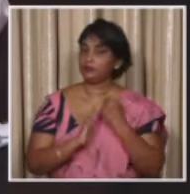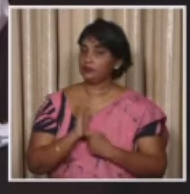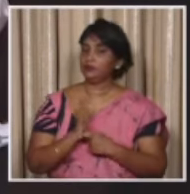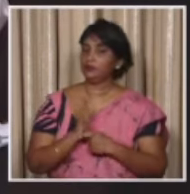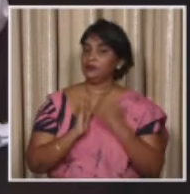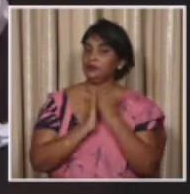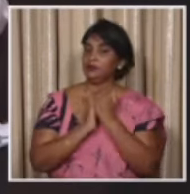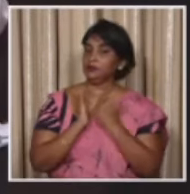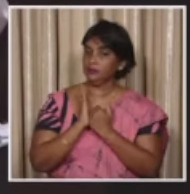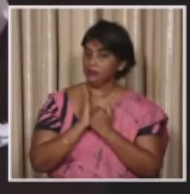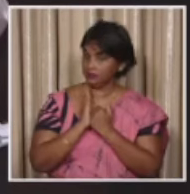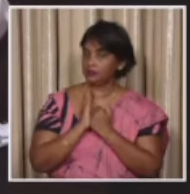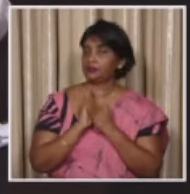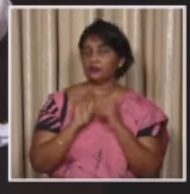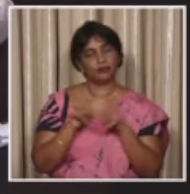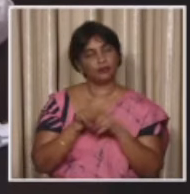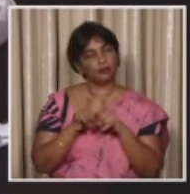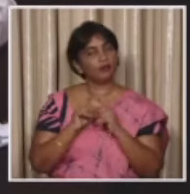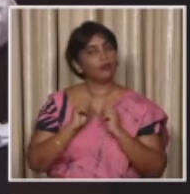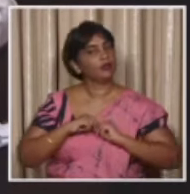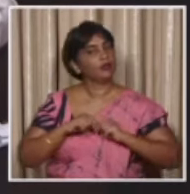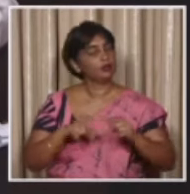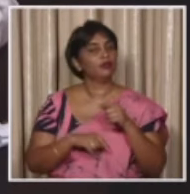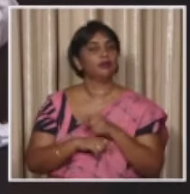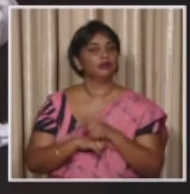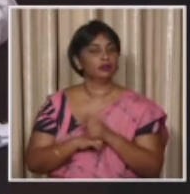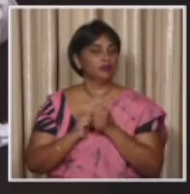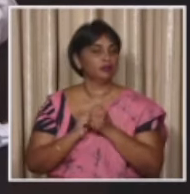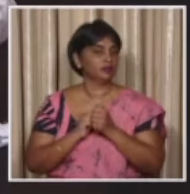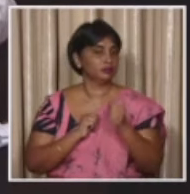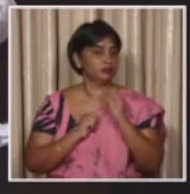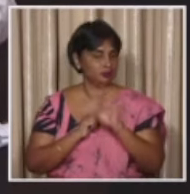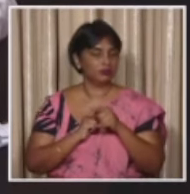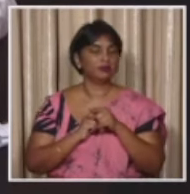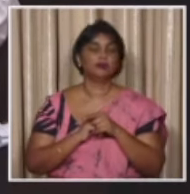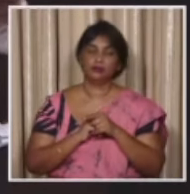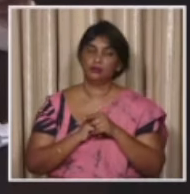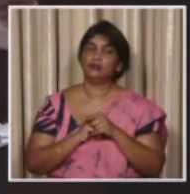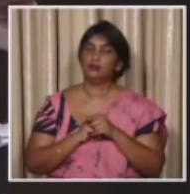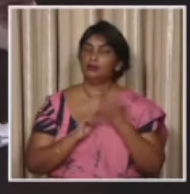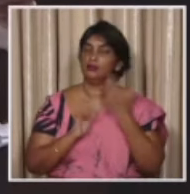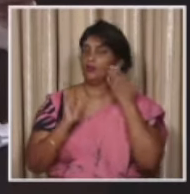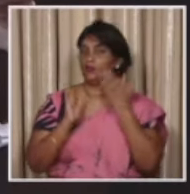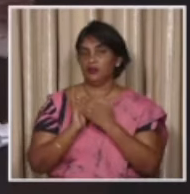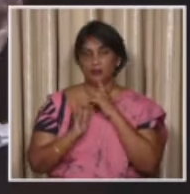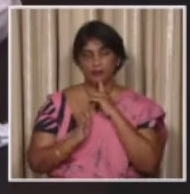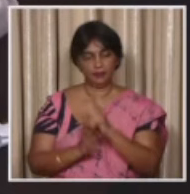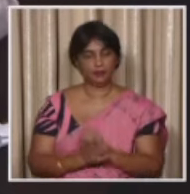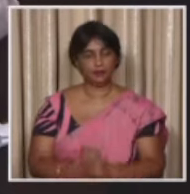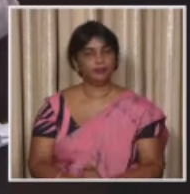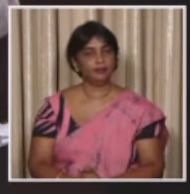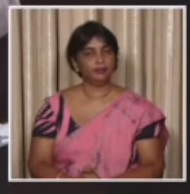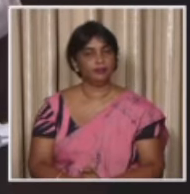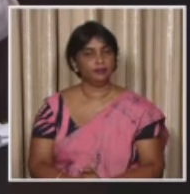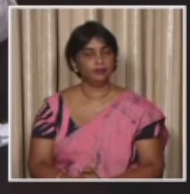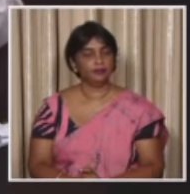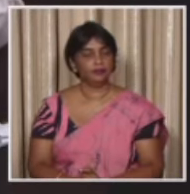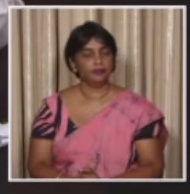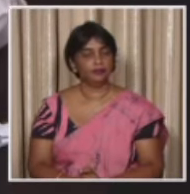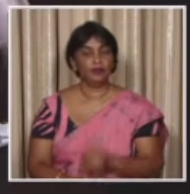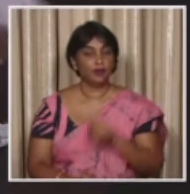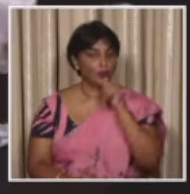මේ වැඩපිළිවෙල ක්‍රියාත්මක විය යුතුයි කියන එක මේ තීන්දුවේ තිබෙනවා. හැබැයි